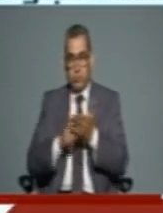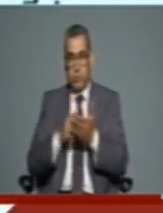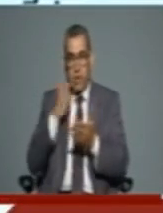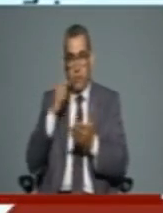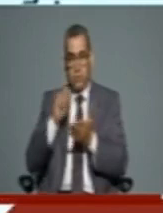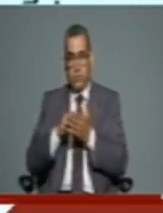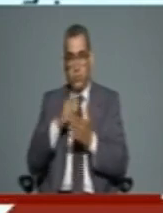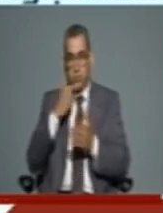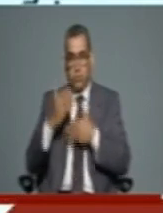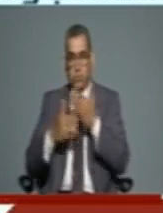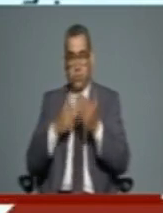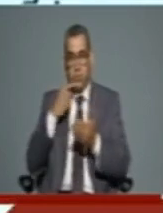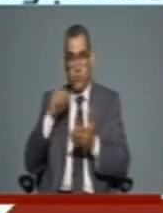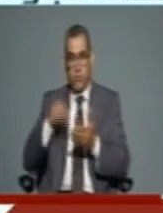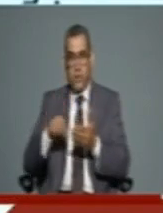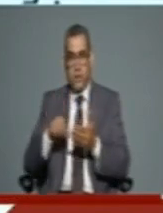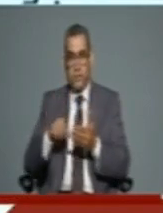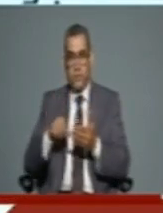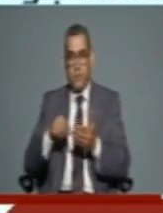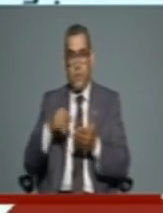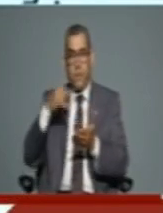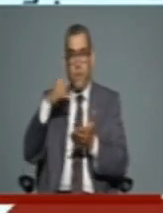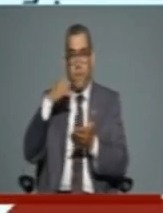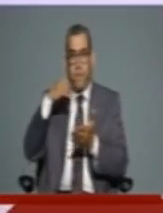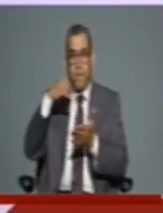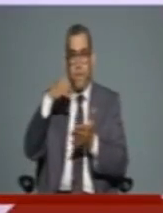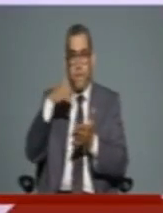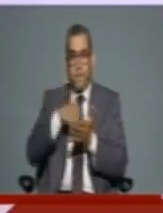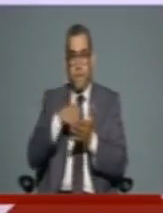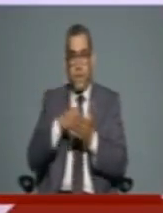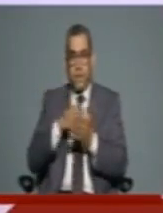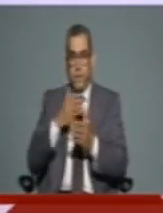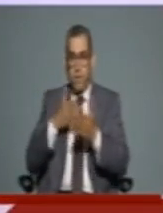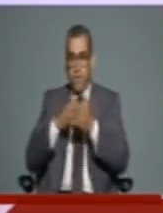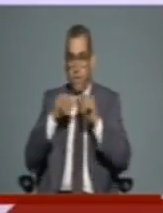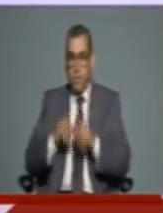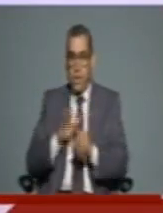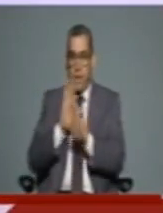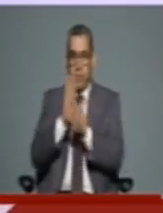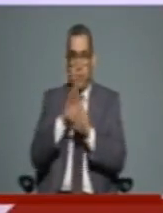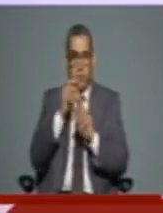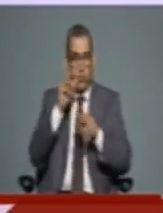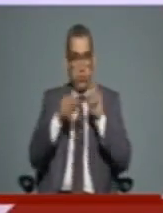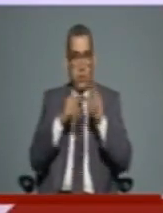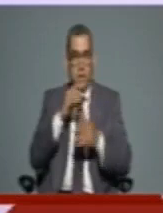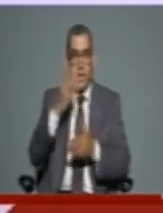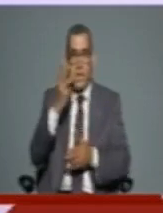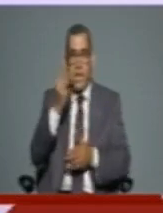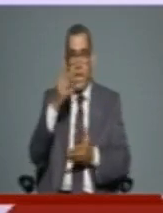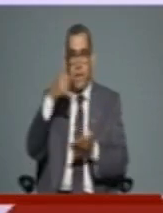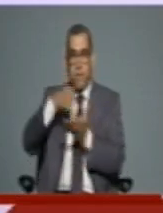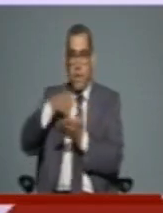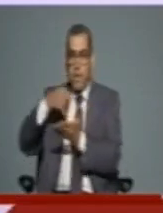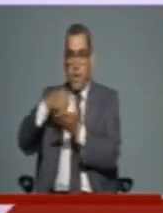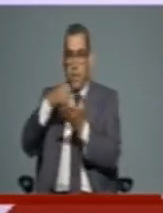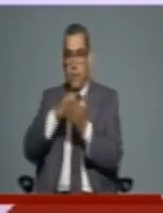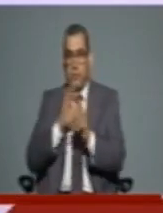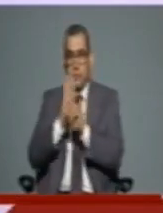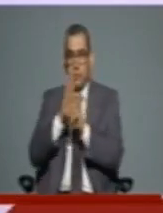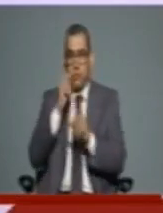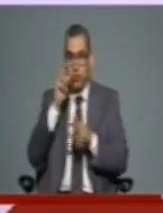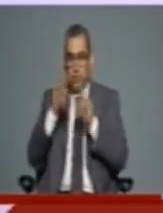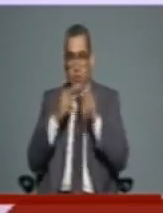هناك مراكز حماية المستهلك، تم عمل 32 مركز جديد لحماية المستهلك في كل